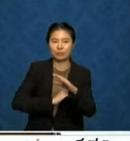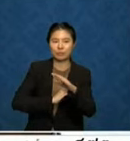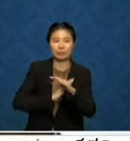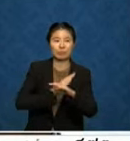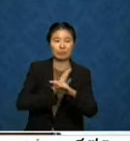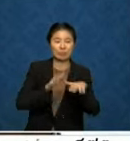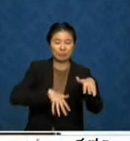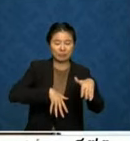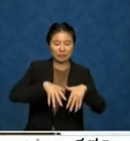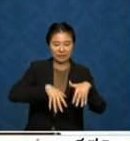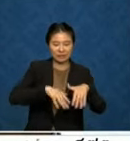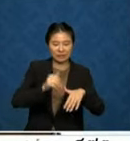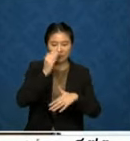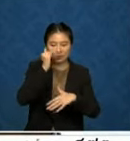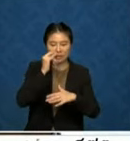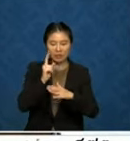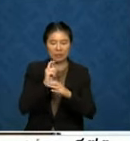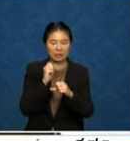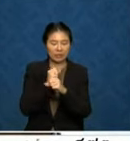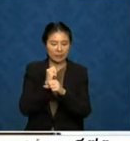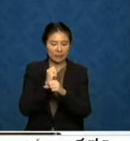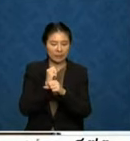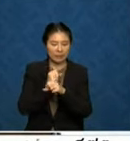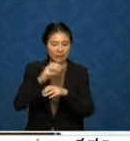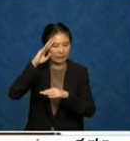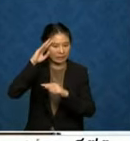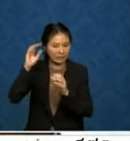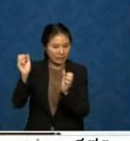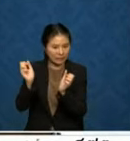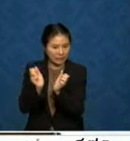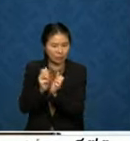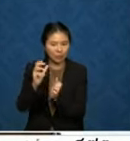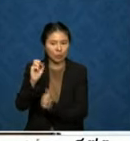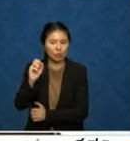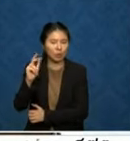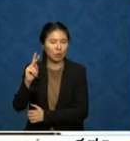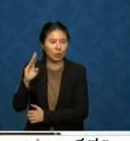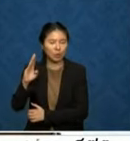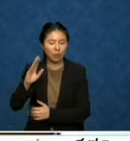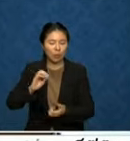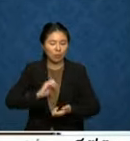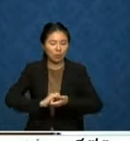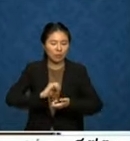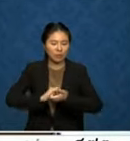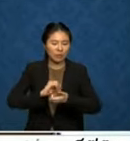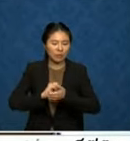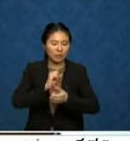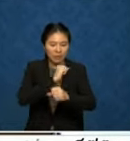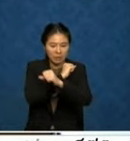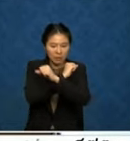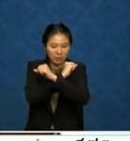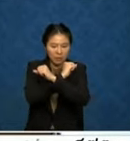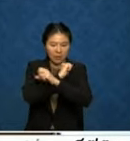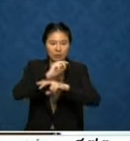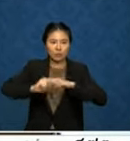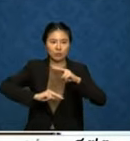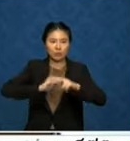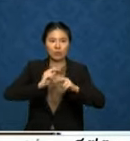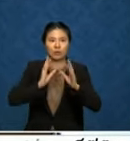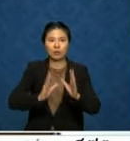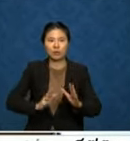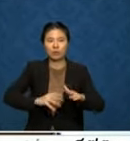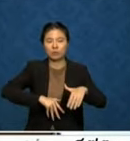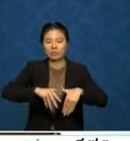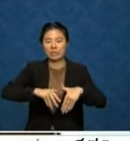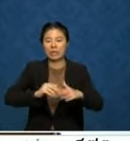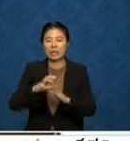งรุกเพื่อป้องกันป้องปรามนะครับไม่เกิดความเสียหายนะโดยเฉพาะบริษัทที่สีเท